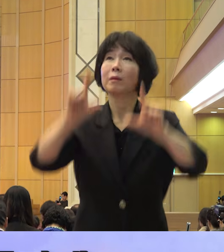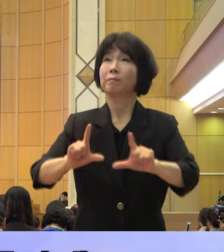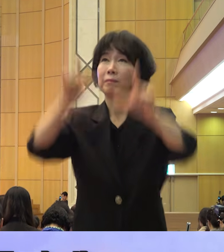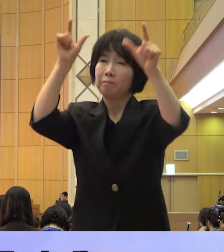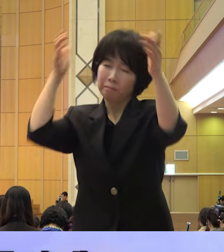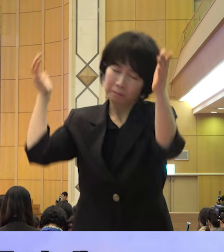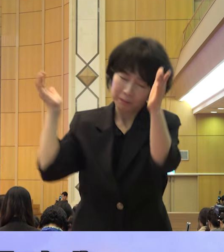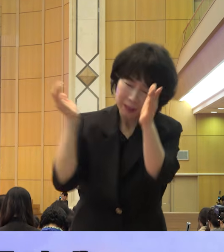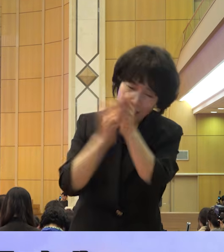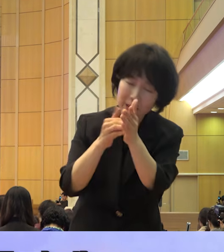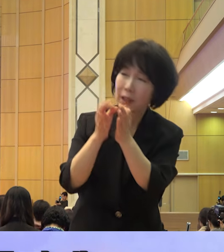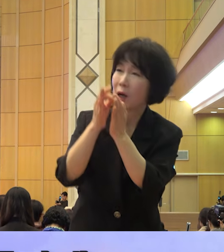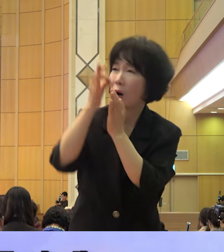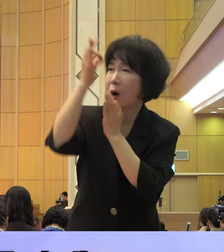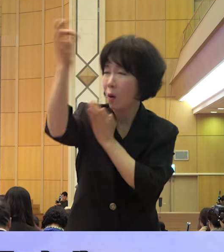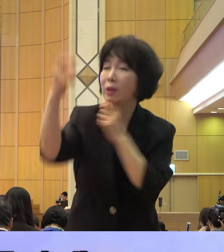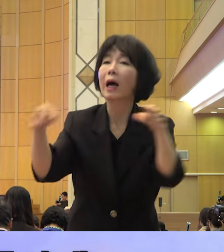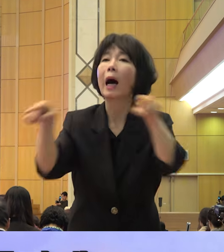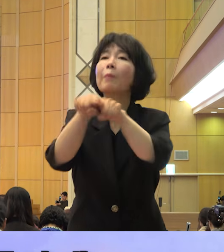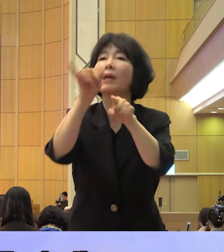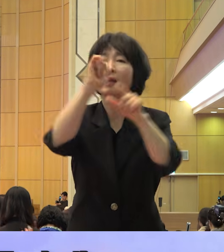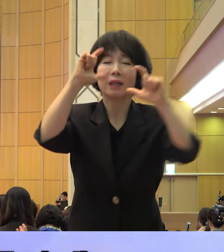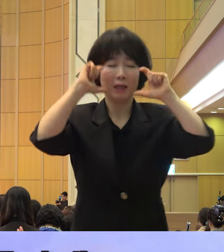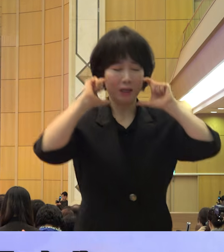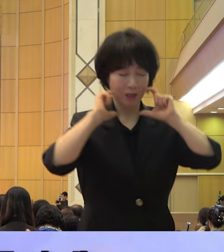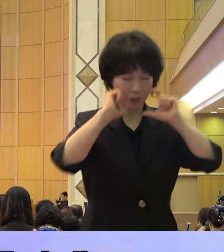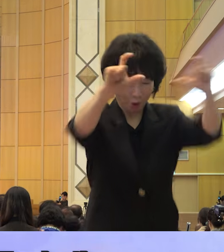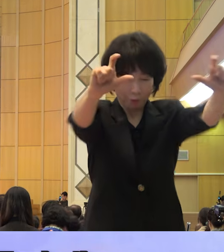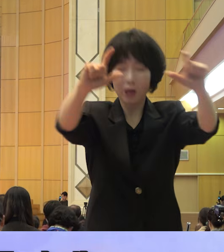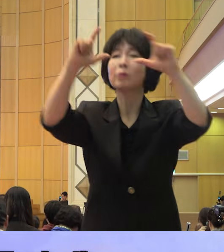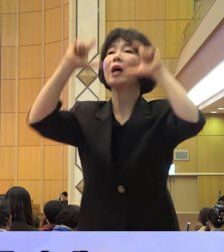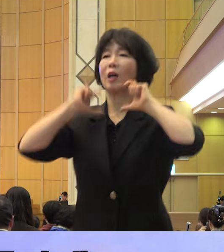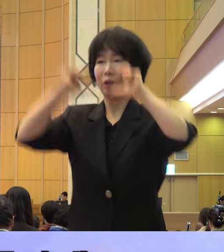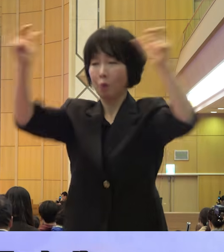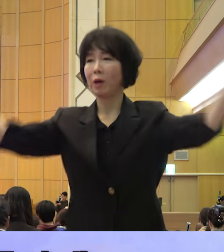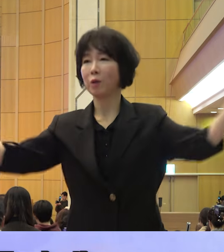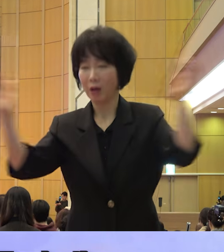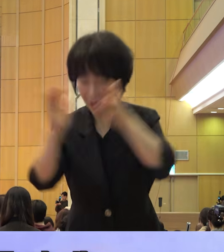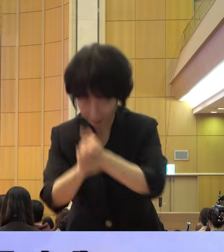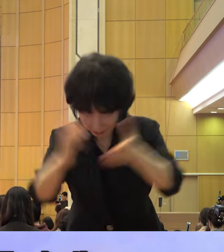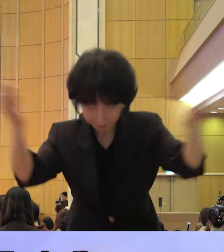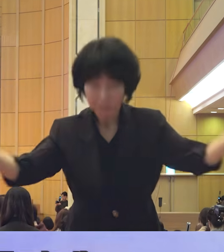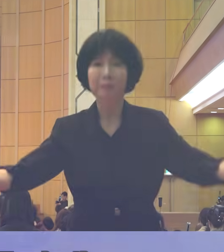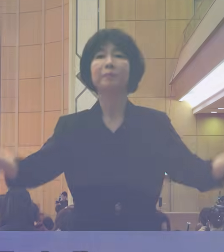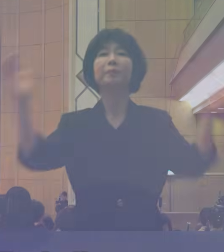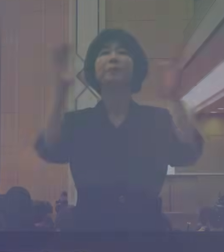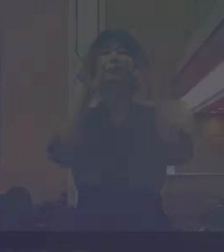그날까지 영원토록 함께 하실지어다. 아멘.